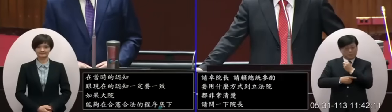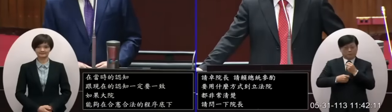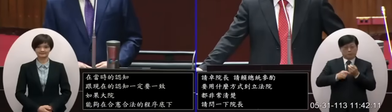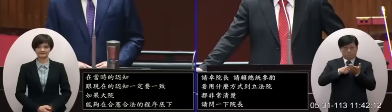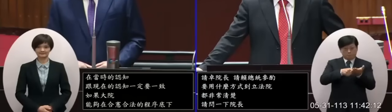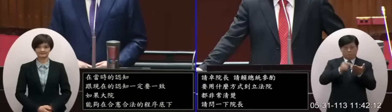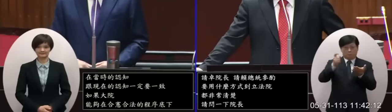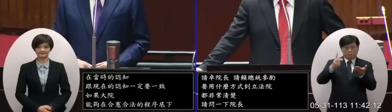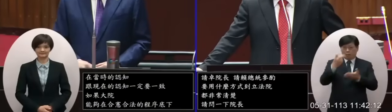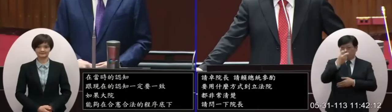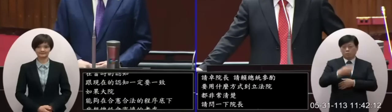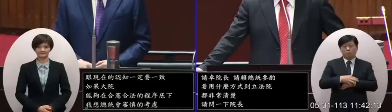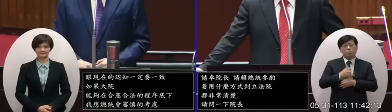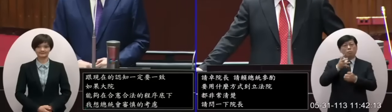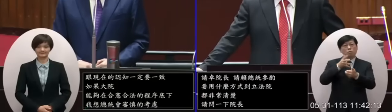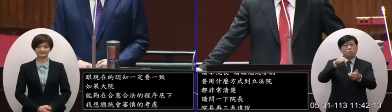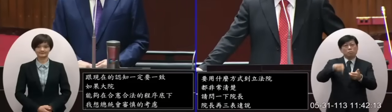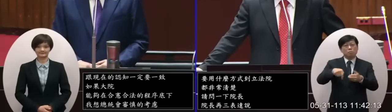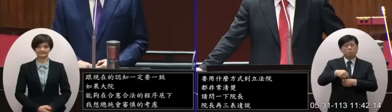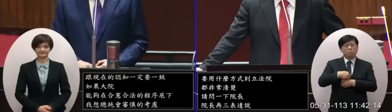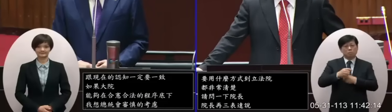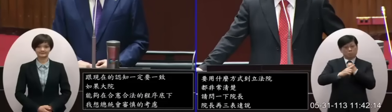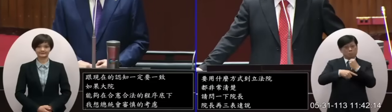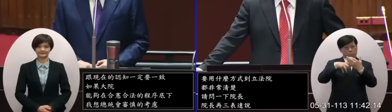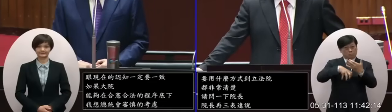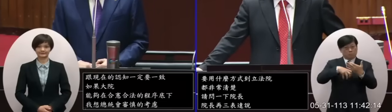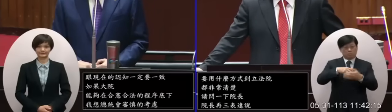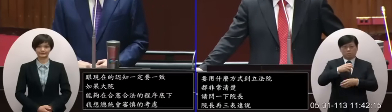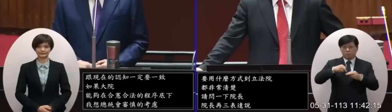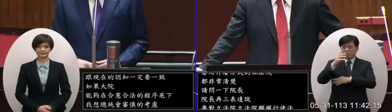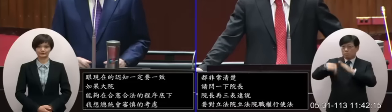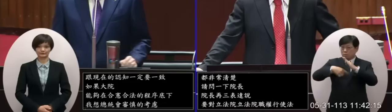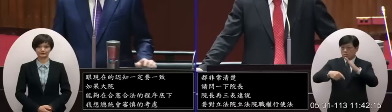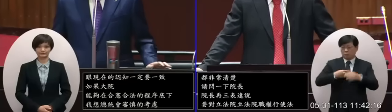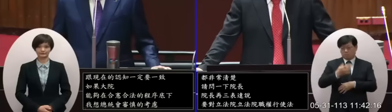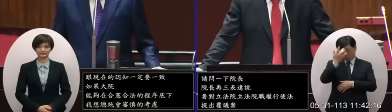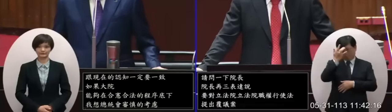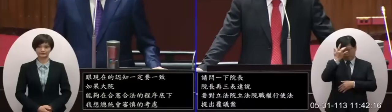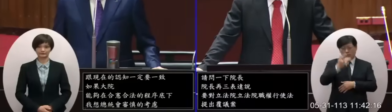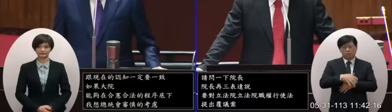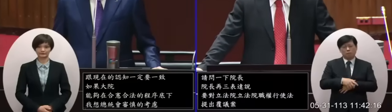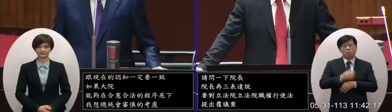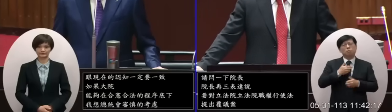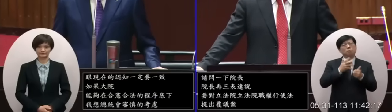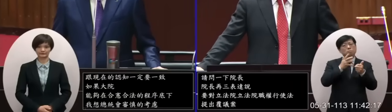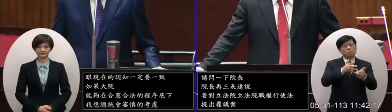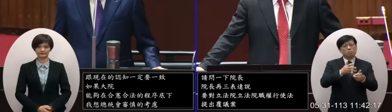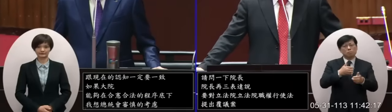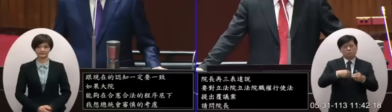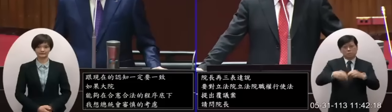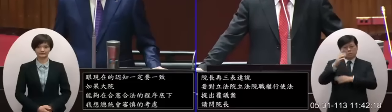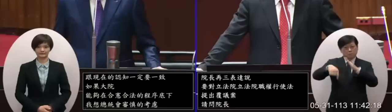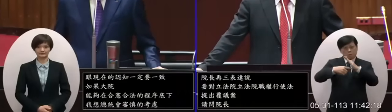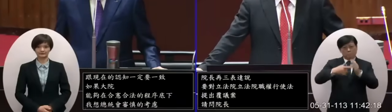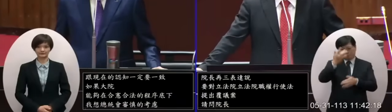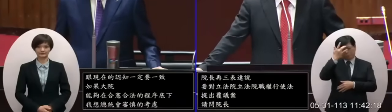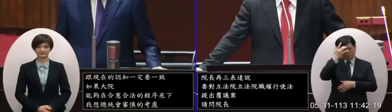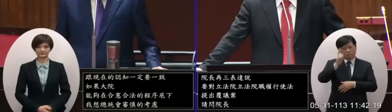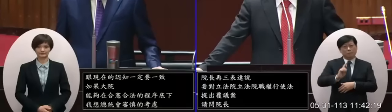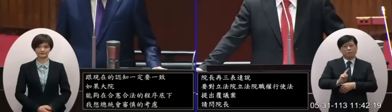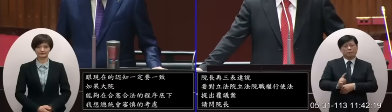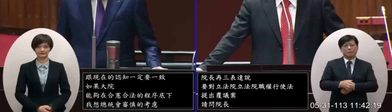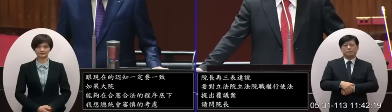长，立法院的职权行使法，行政院说自然难行，请问行政院哪里自然难